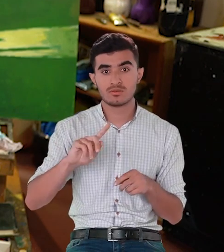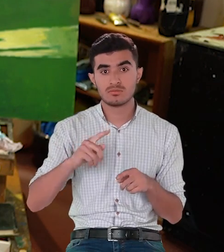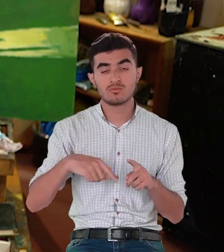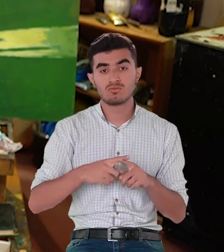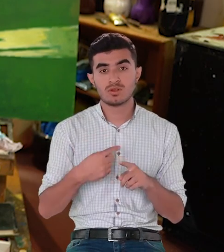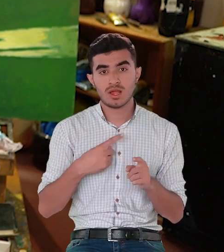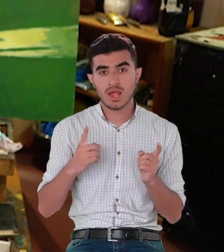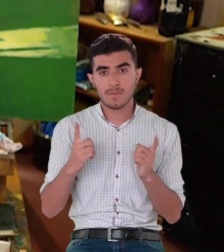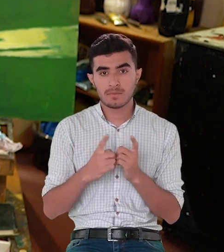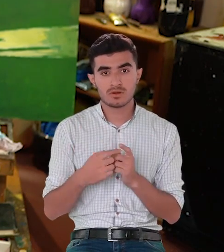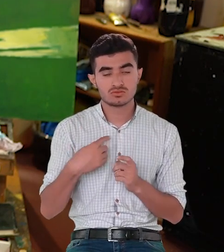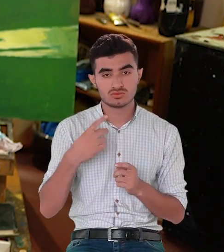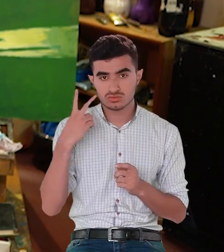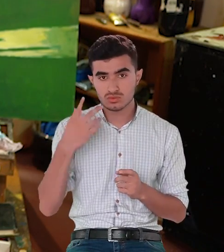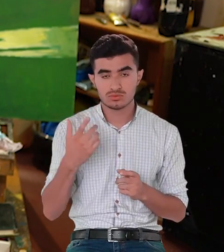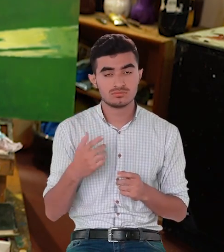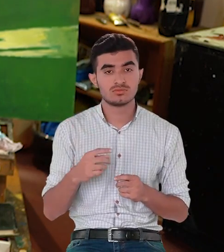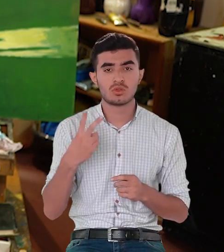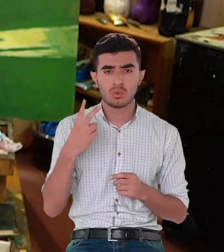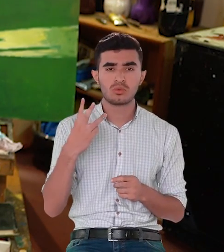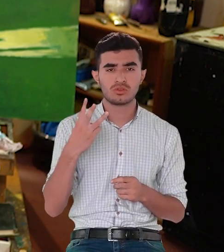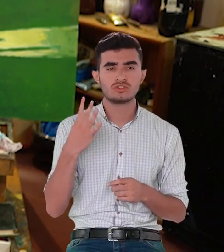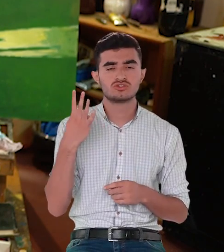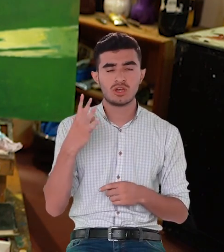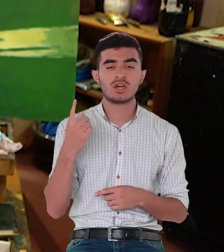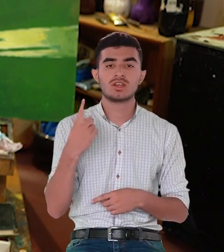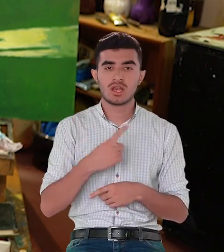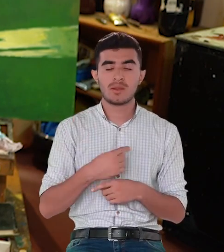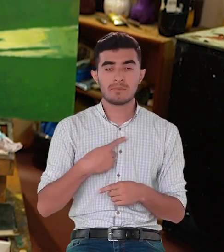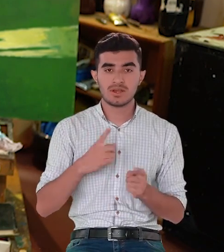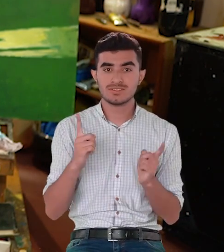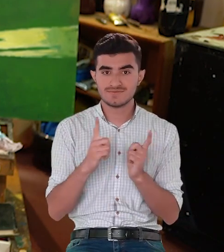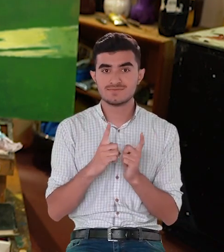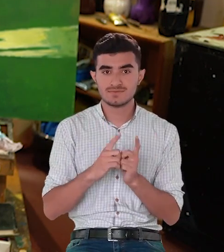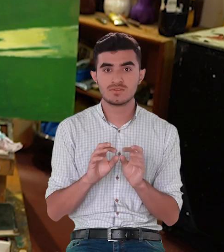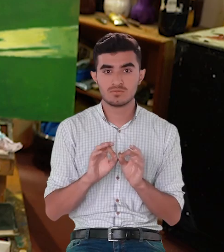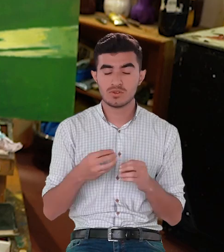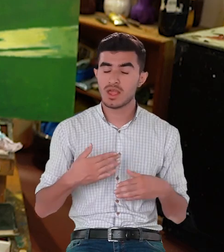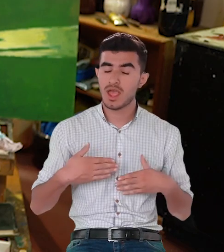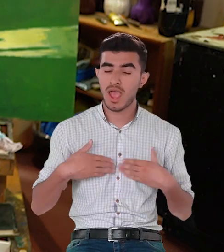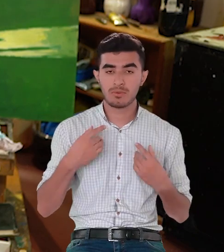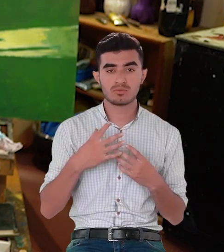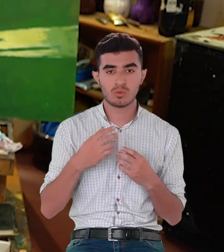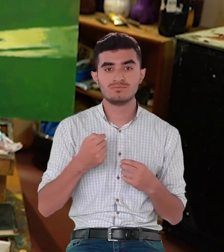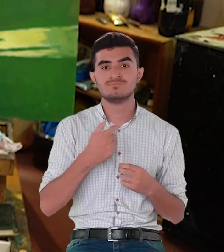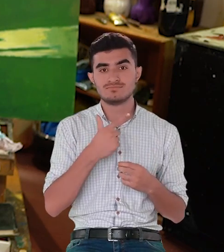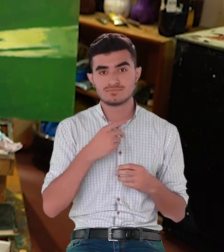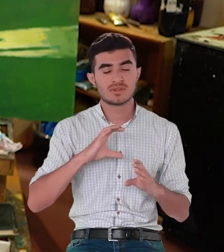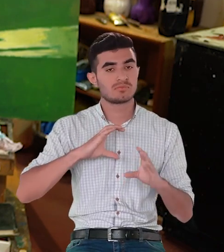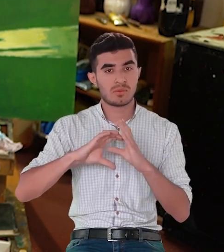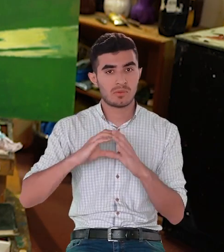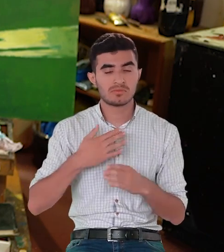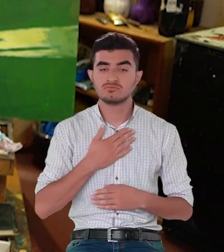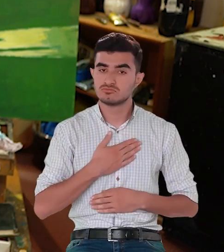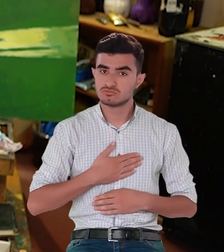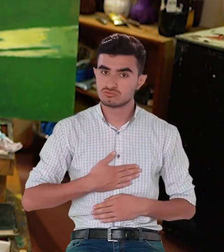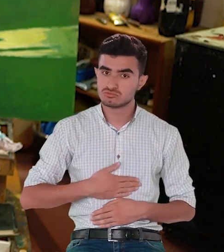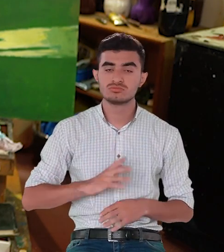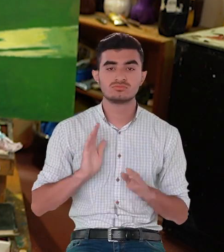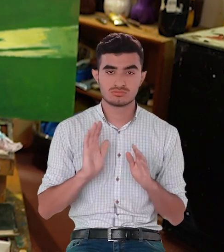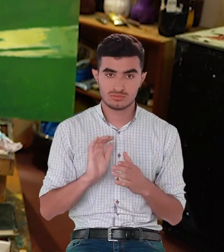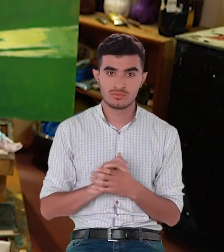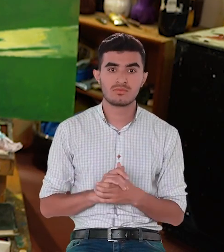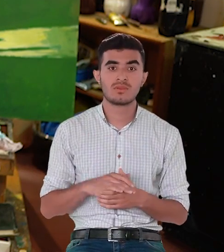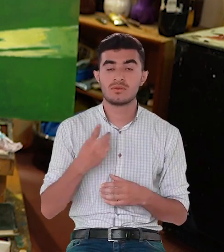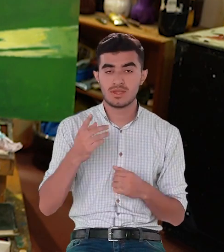لیکن مجھے 2 3 4 دفعہ جب بھی ملاقات ہوئی بڑے پولائٹ اور بڑے پیار سے انہوں نے ہمارے بات